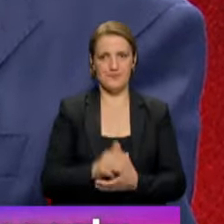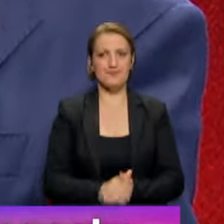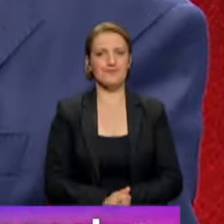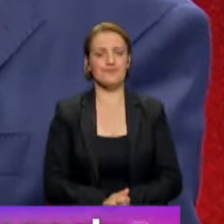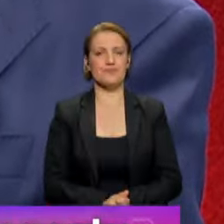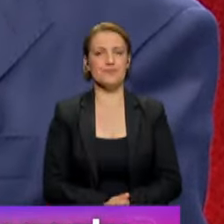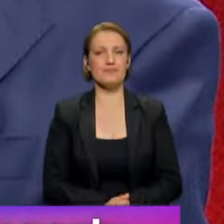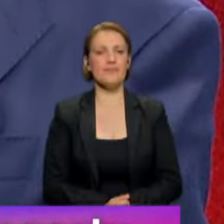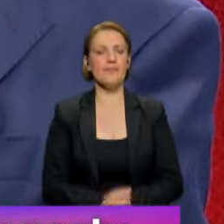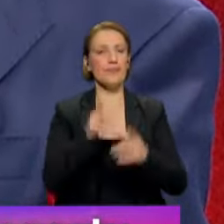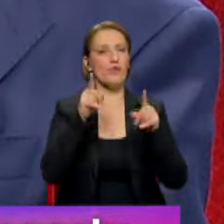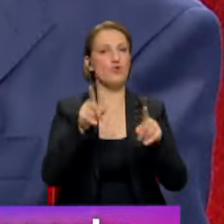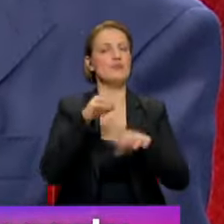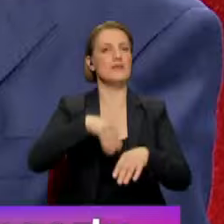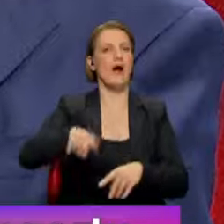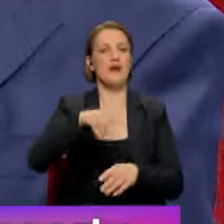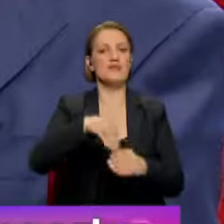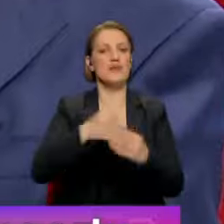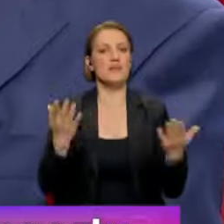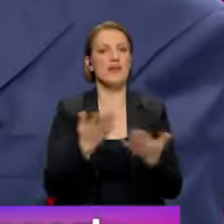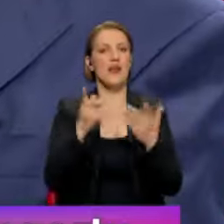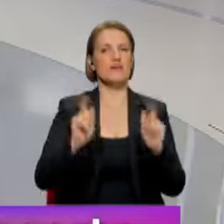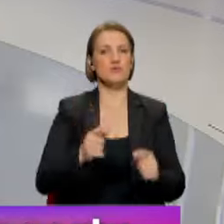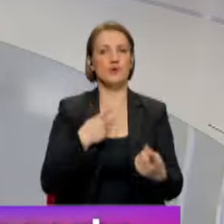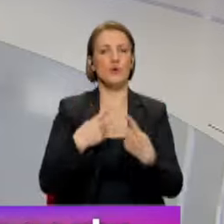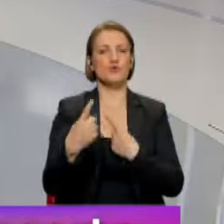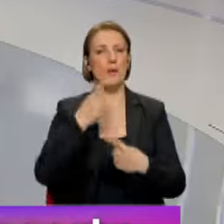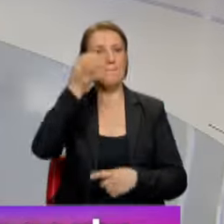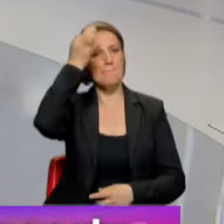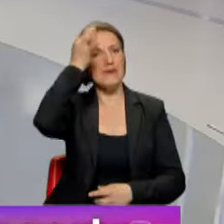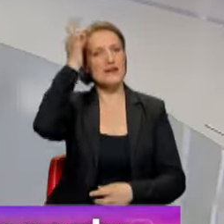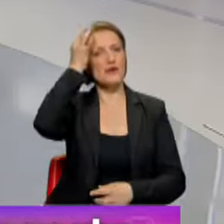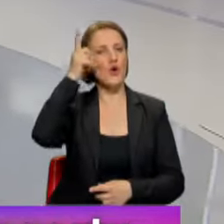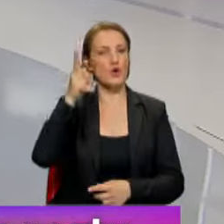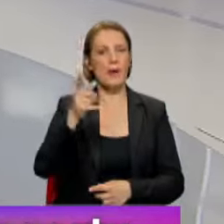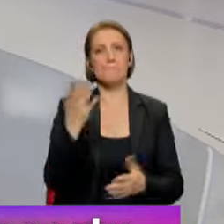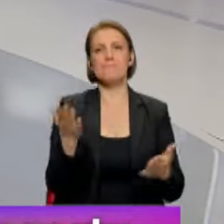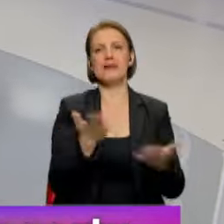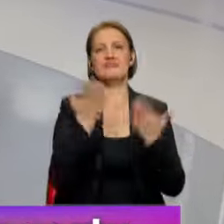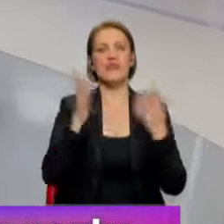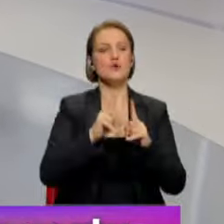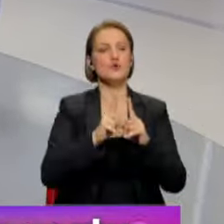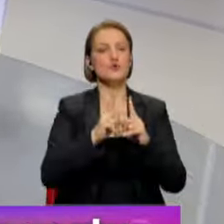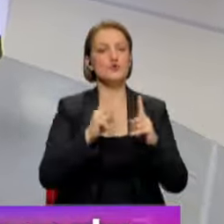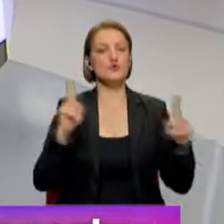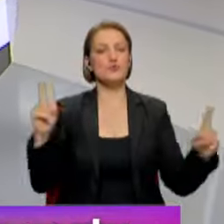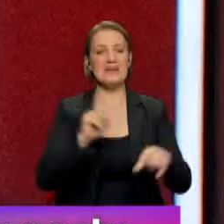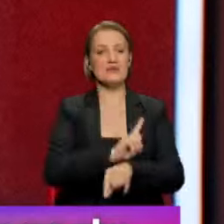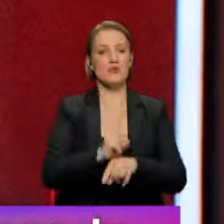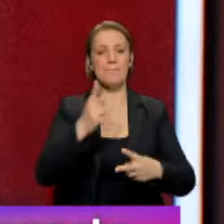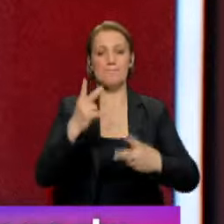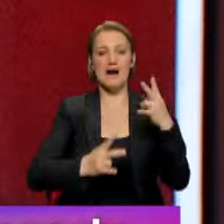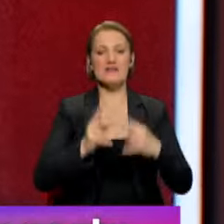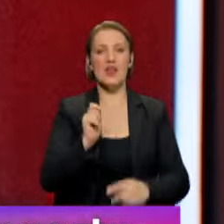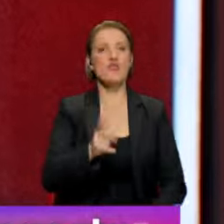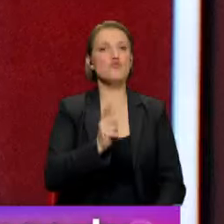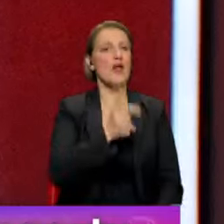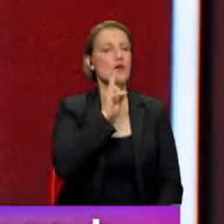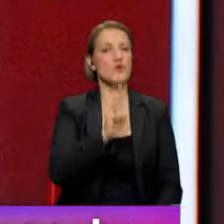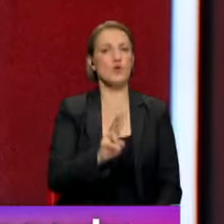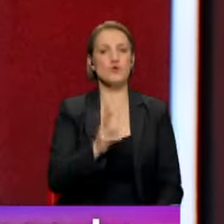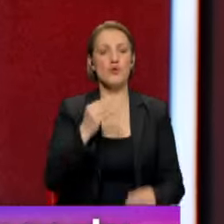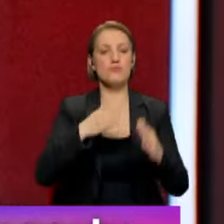gayri resmi olarak ve onlar için neler yapılıyor konuşacağız Bakırköy Bakırköy mesela Uzunca bir süredir bazı ilçelerde görüyoruz